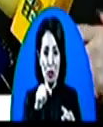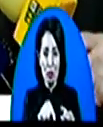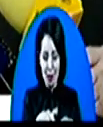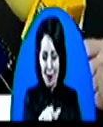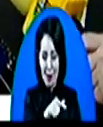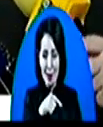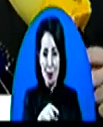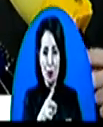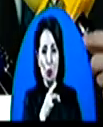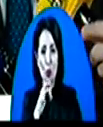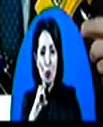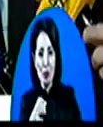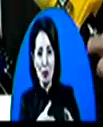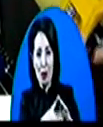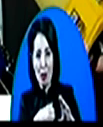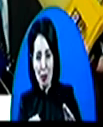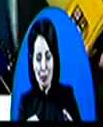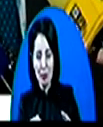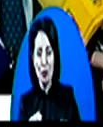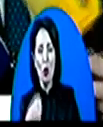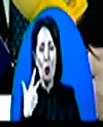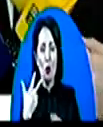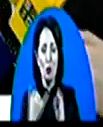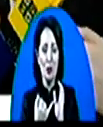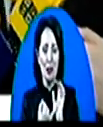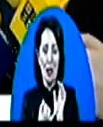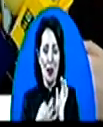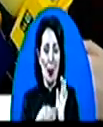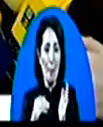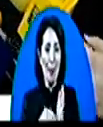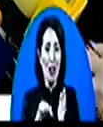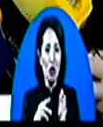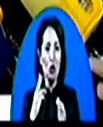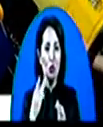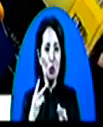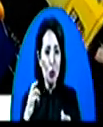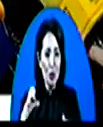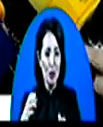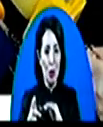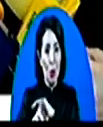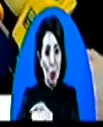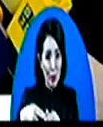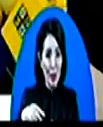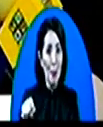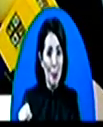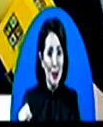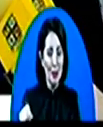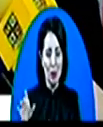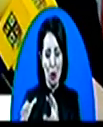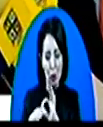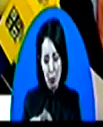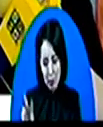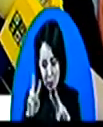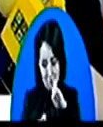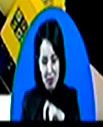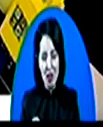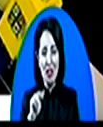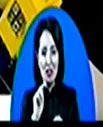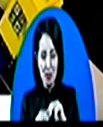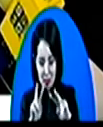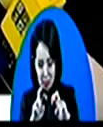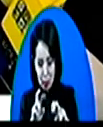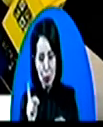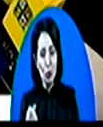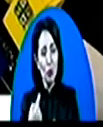нүүрс 368 мянган тонн нүүрс хулгайд алдагдсантай холбоотой хэрэг шинжээчийн дүгнэлтэд хүлээгээд